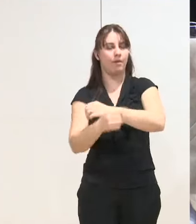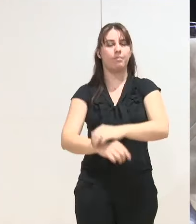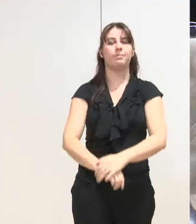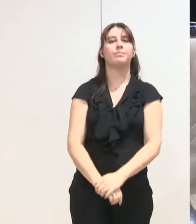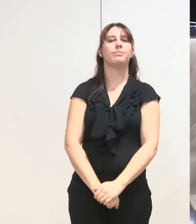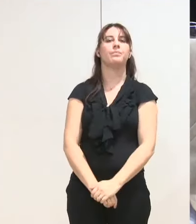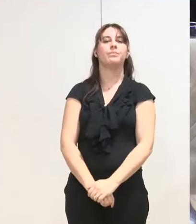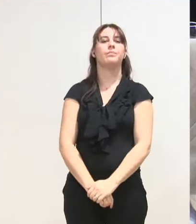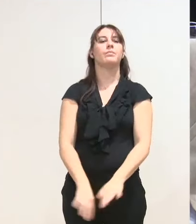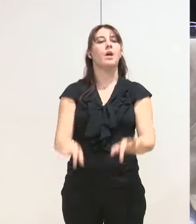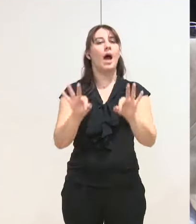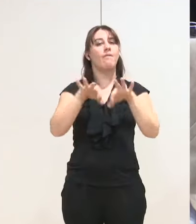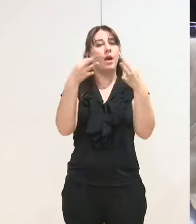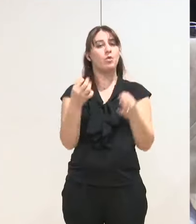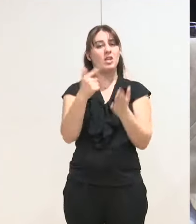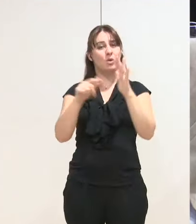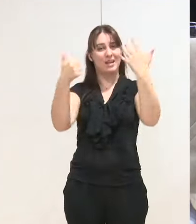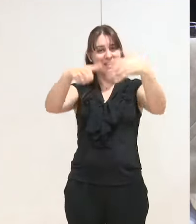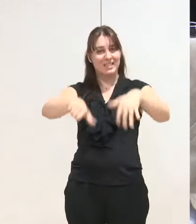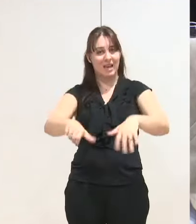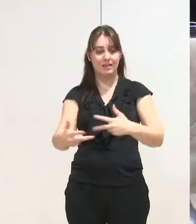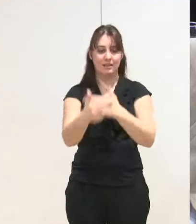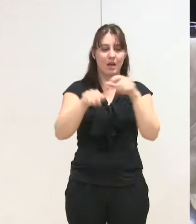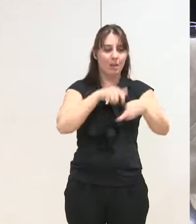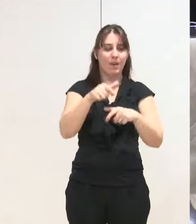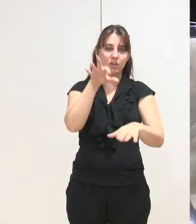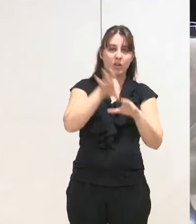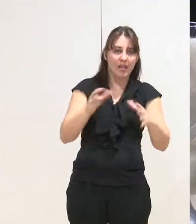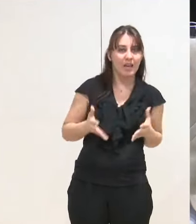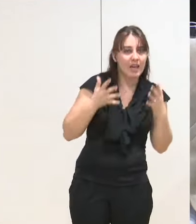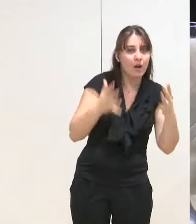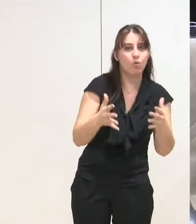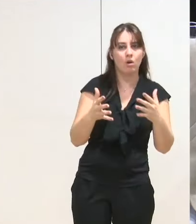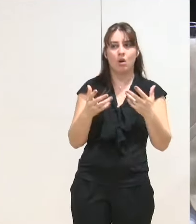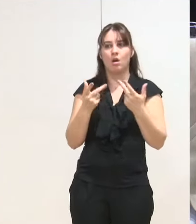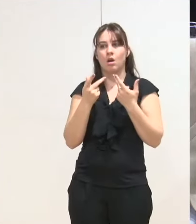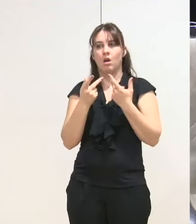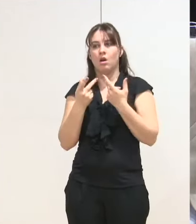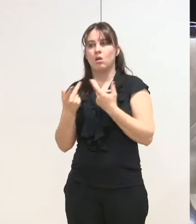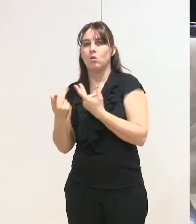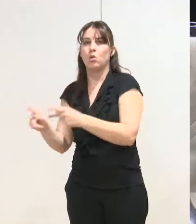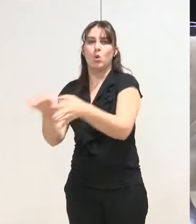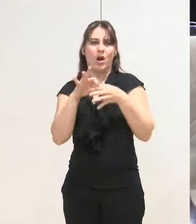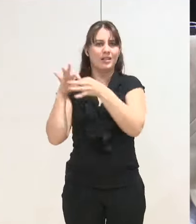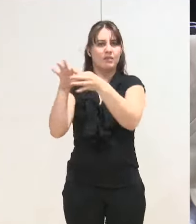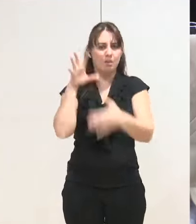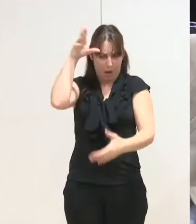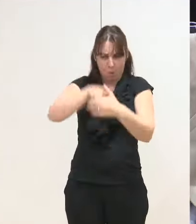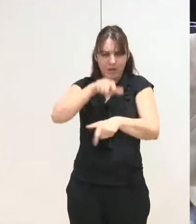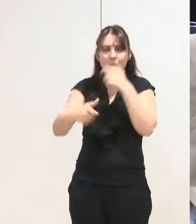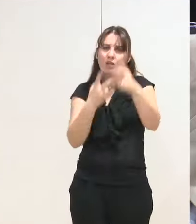pour la construction de ce budget 2016 la mobilisation des élus des collectivités mais aussi des citoyens doit